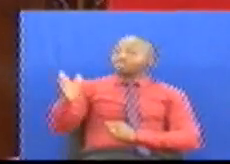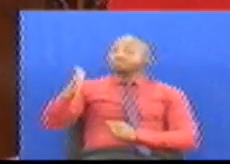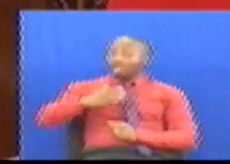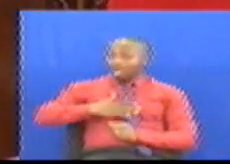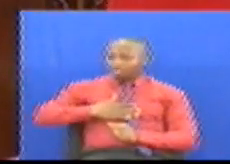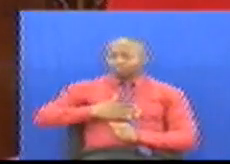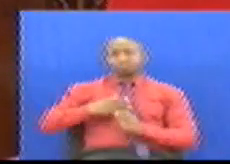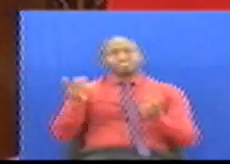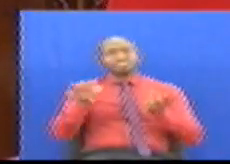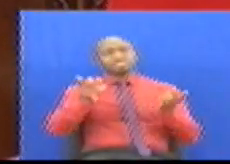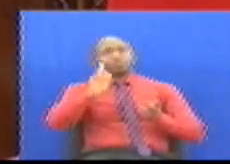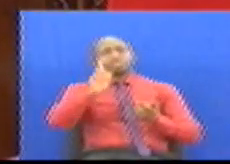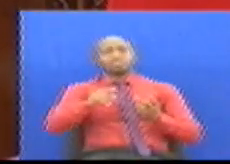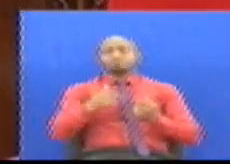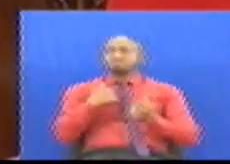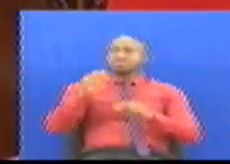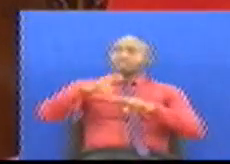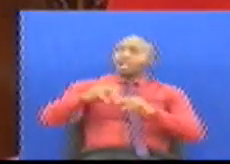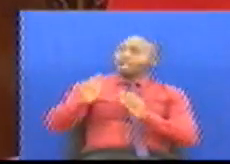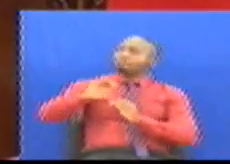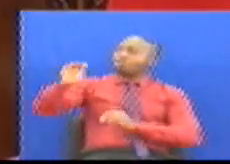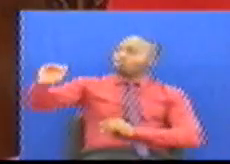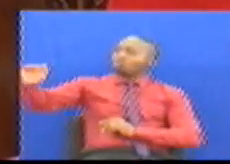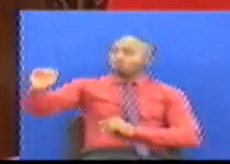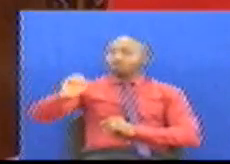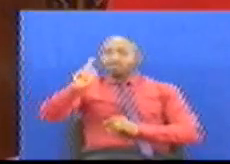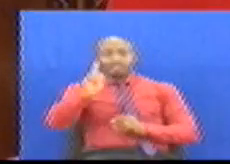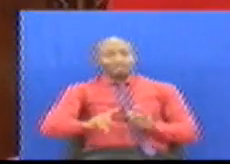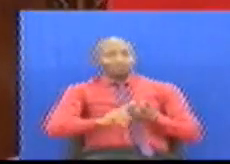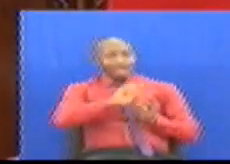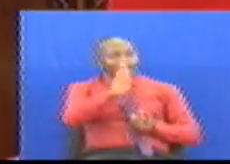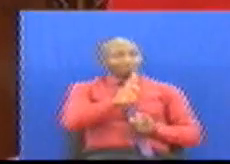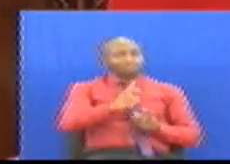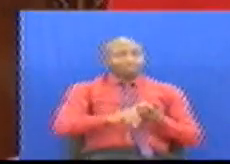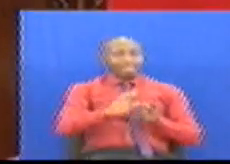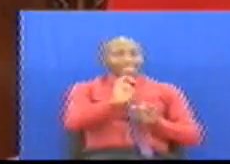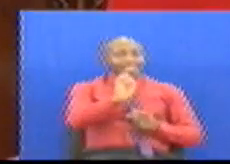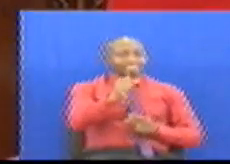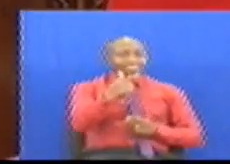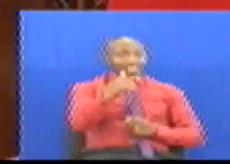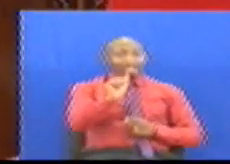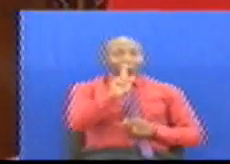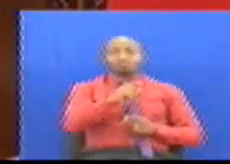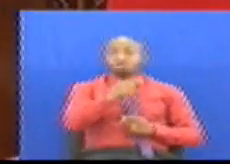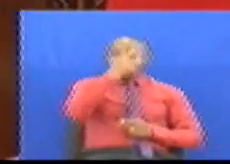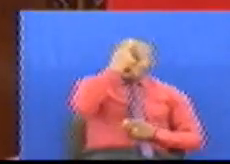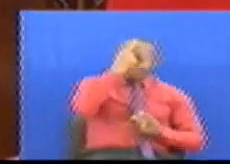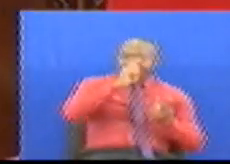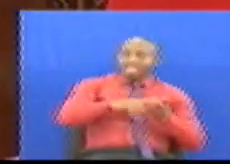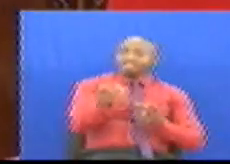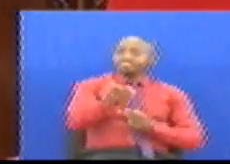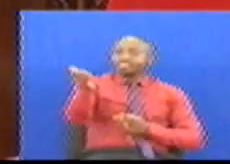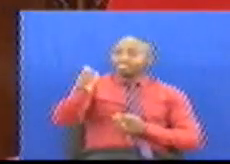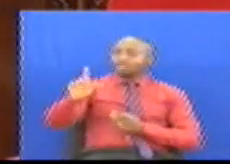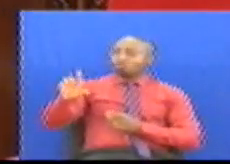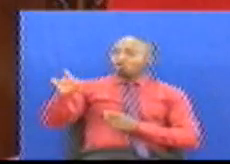kama iko nakaa Morogoro, alafu halmashauri ya Stabraya iko Dodoma, alafu halmashauri ya